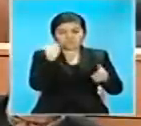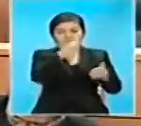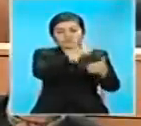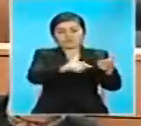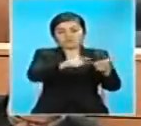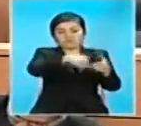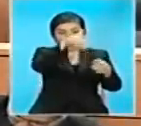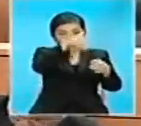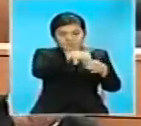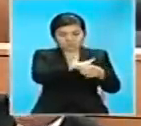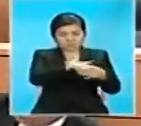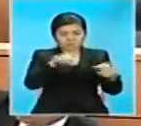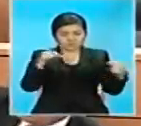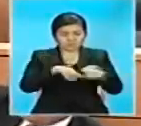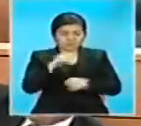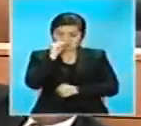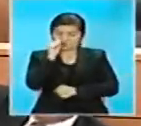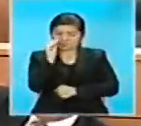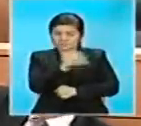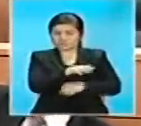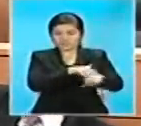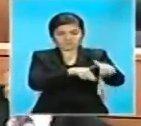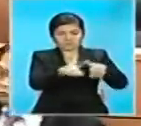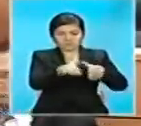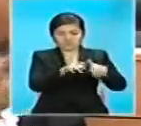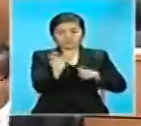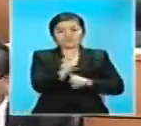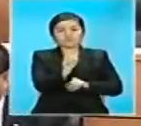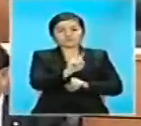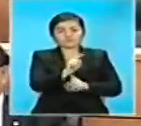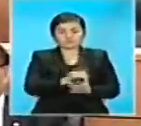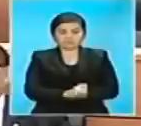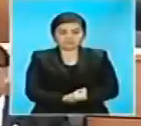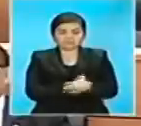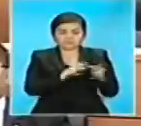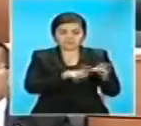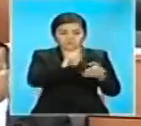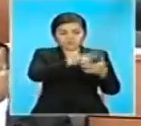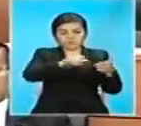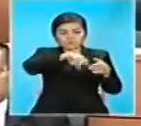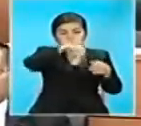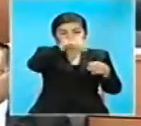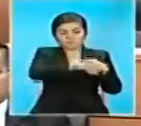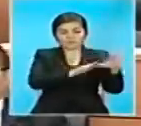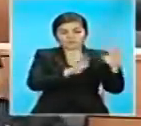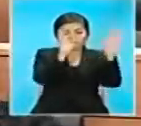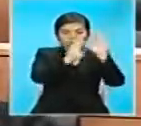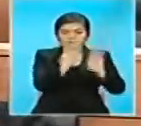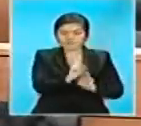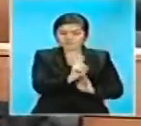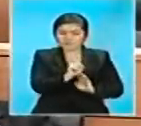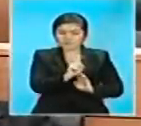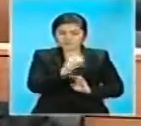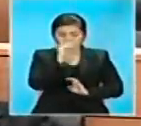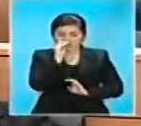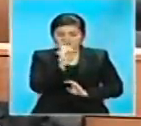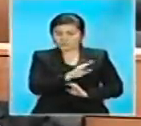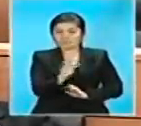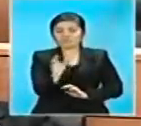ไปดูถูกพี่น้องประชาชนว่าจะต้องเลือกตั้งมายังไงเพราะการเลือกตั้งนั้น